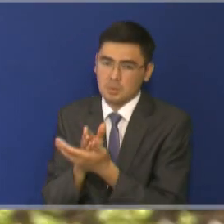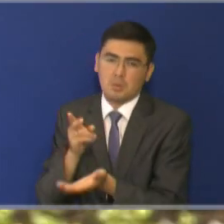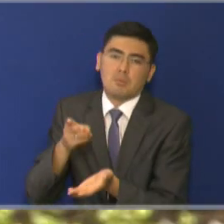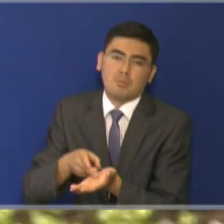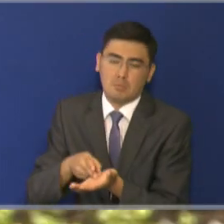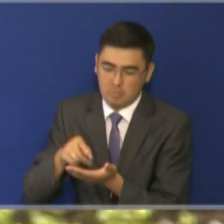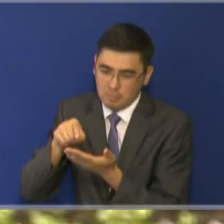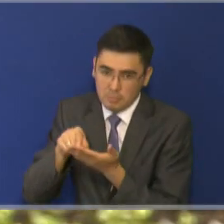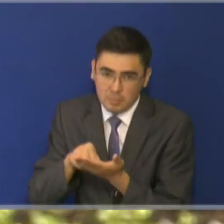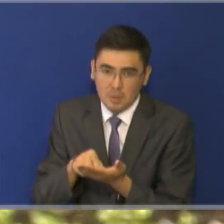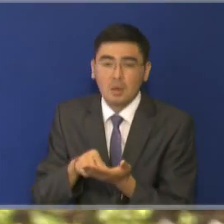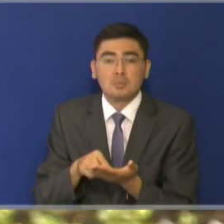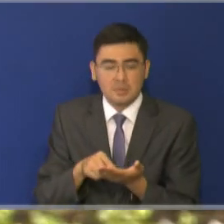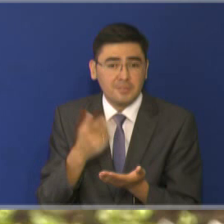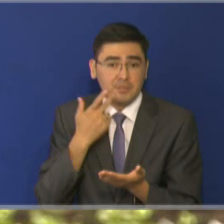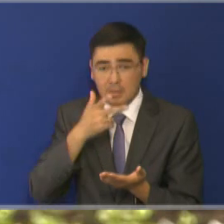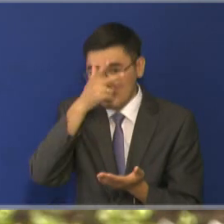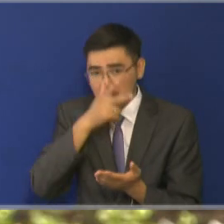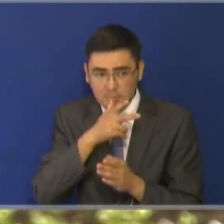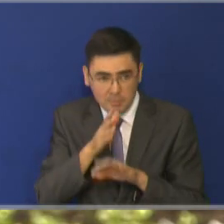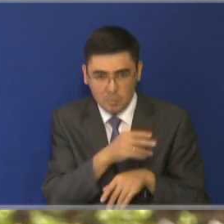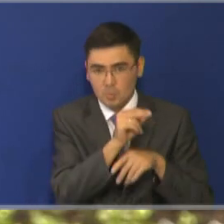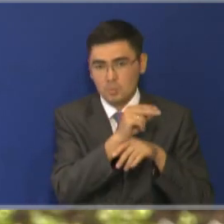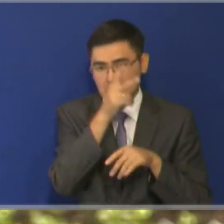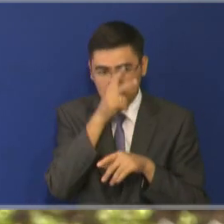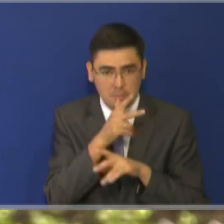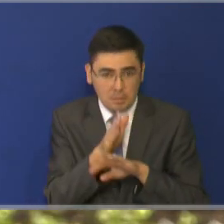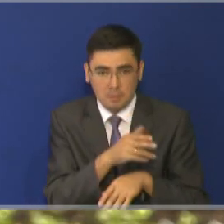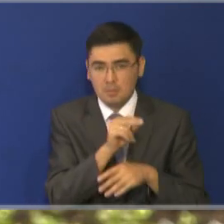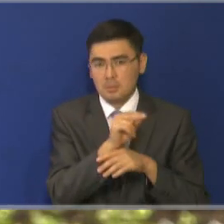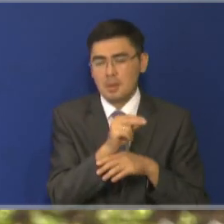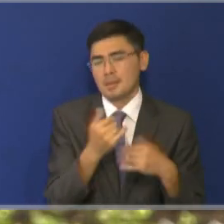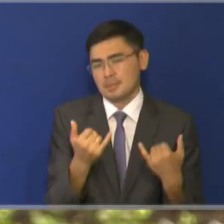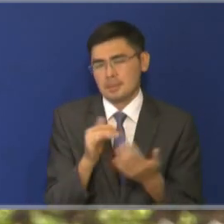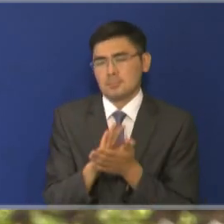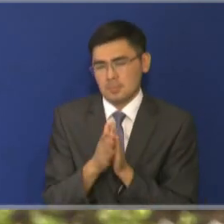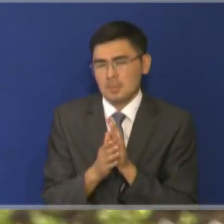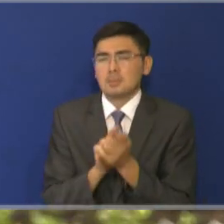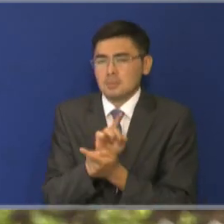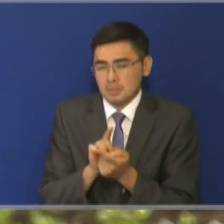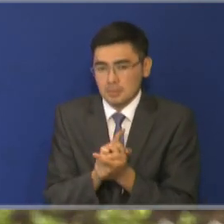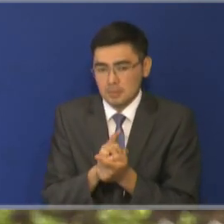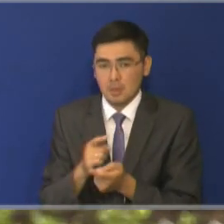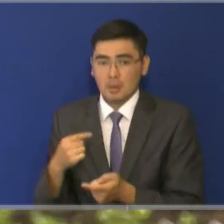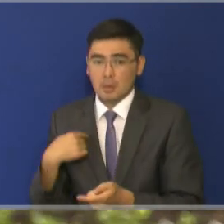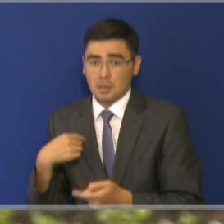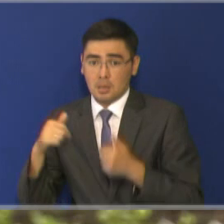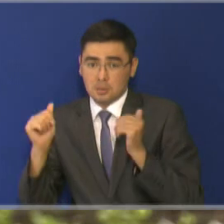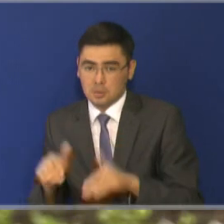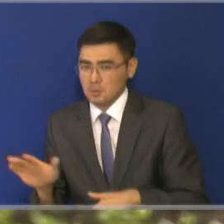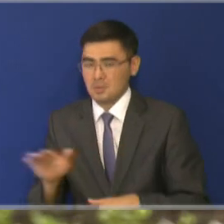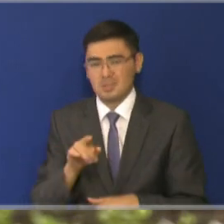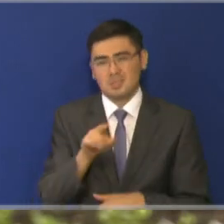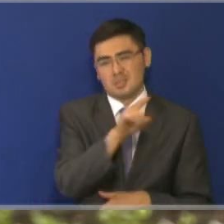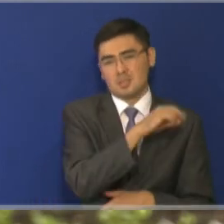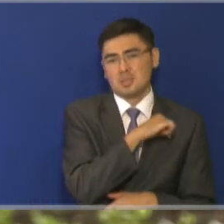жөндеу жүргізіледі. Бірақ қазір адамдар бірінші кезекте нені жөндеу керектігін өздері таңдауы тиіс. Мен жөндеу жүргізу қажет екенін түсінемін. Арада 3